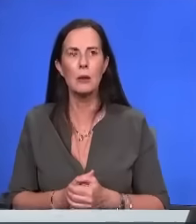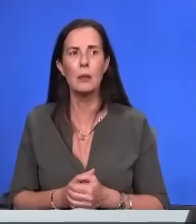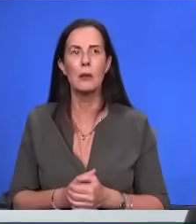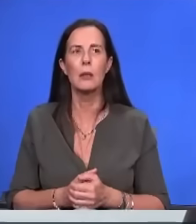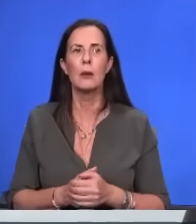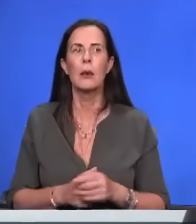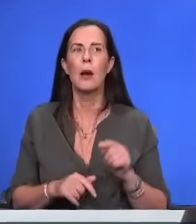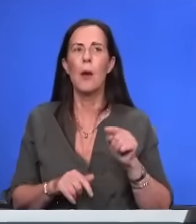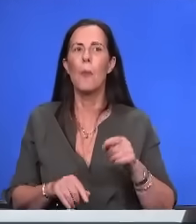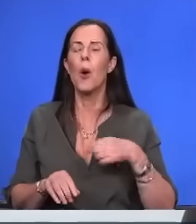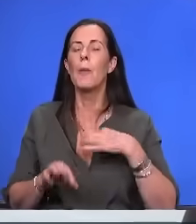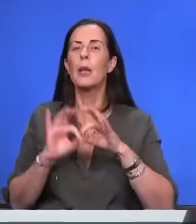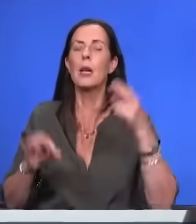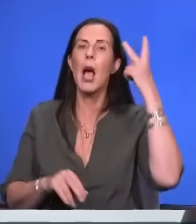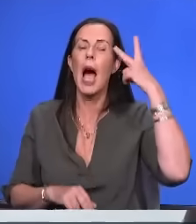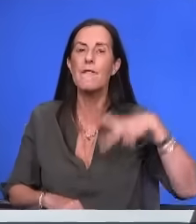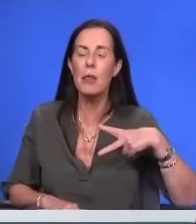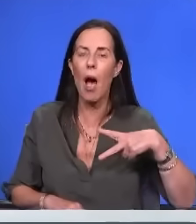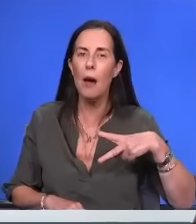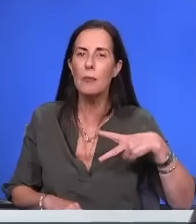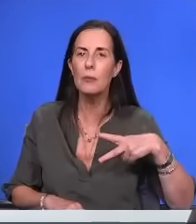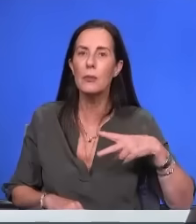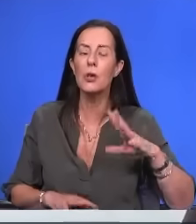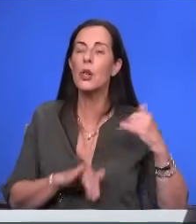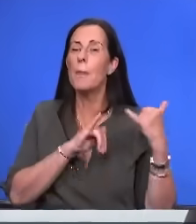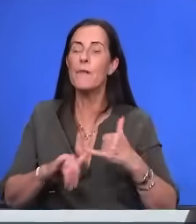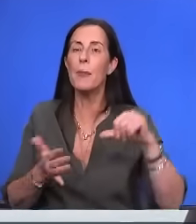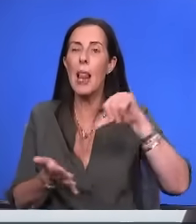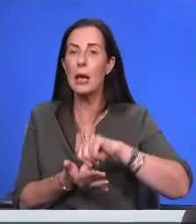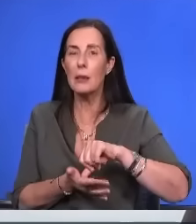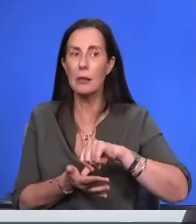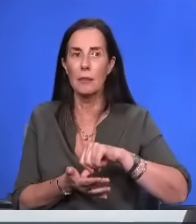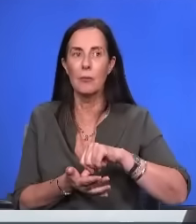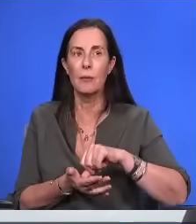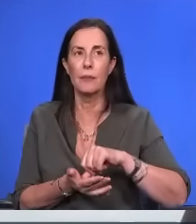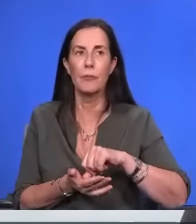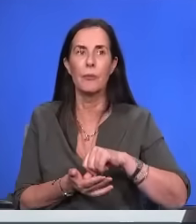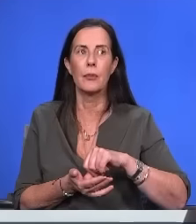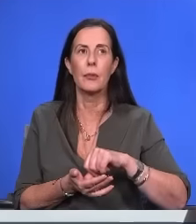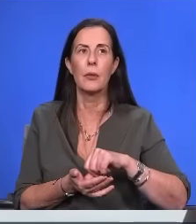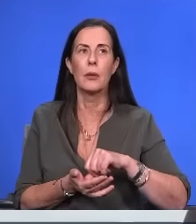נכנסת ההבנה שלהם שהם מכניסים לנו לעיר.